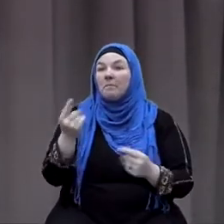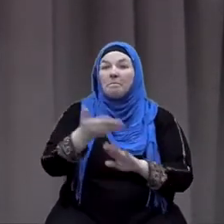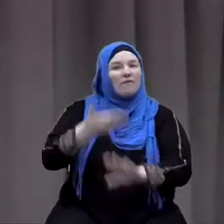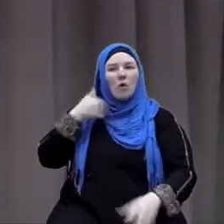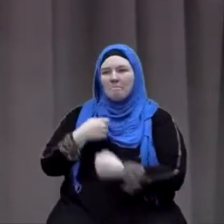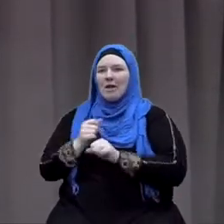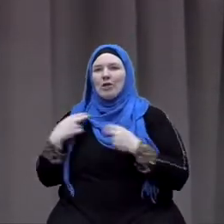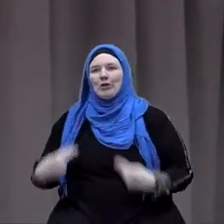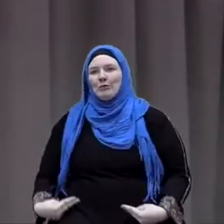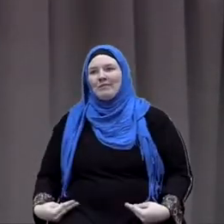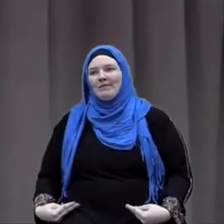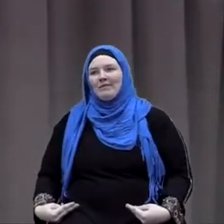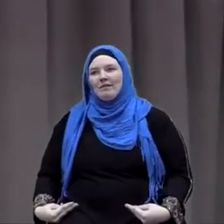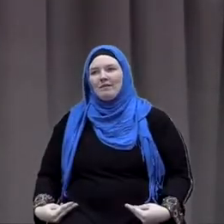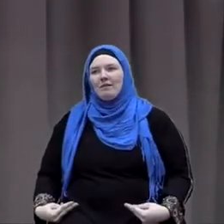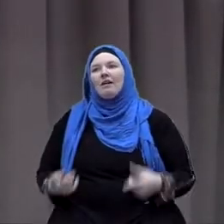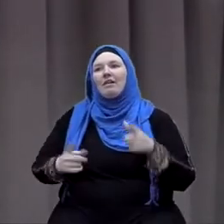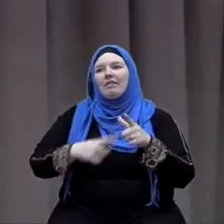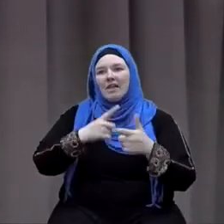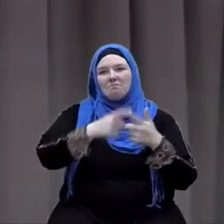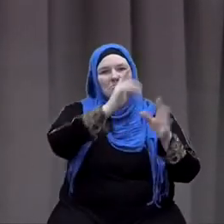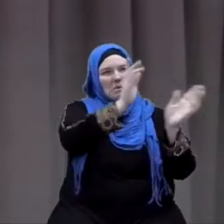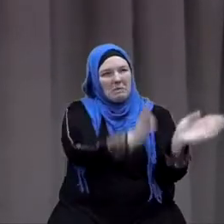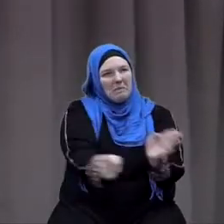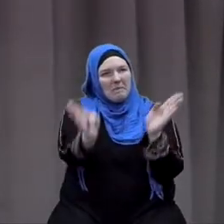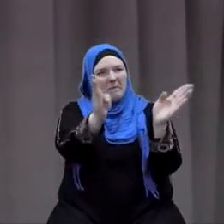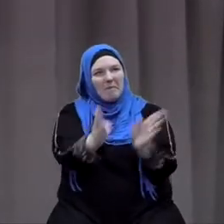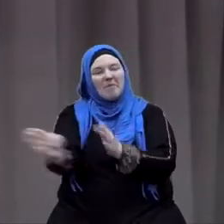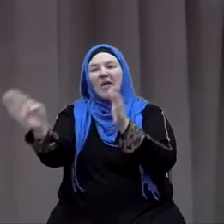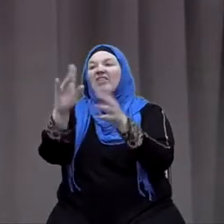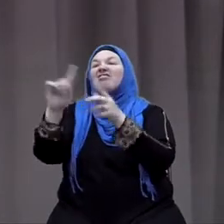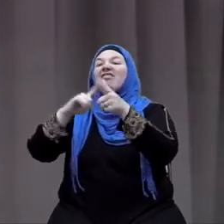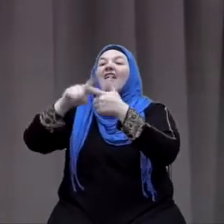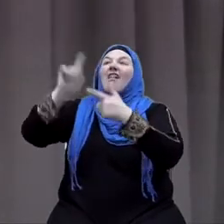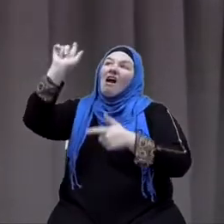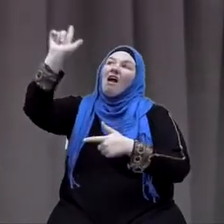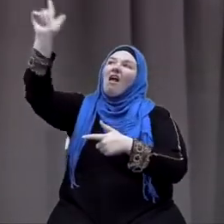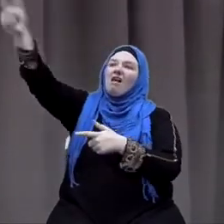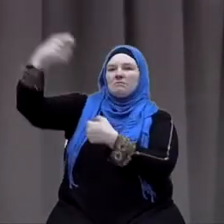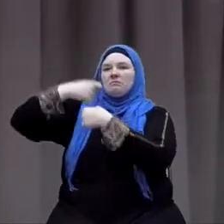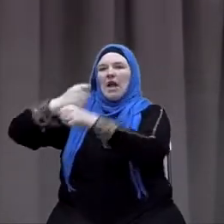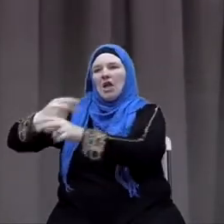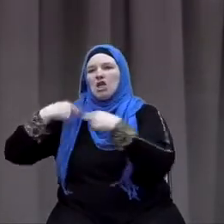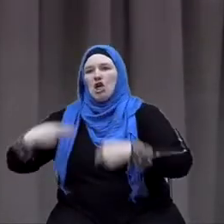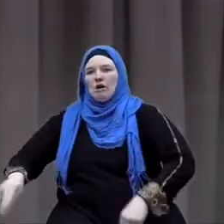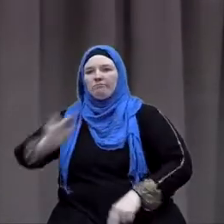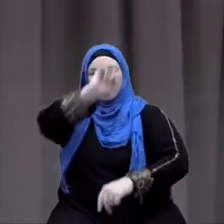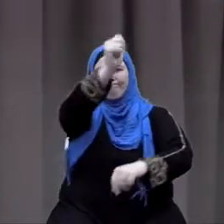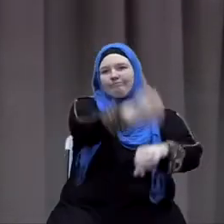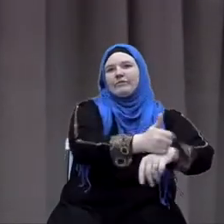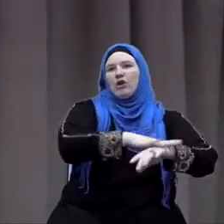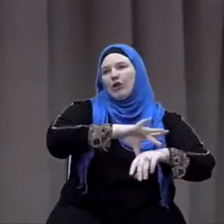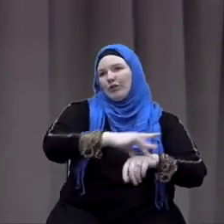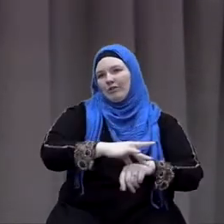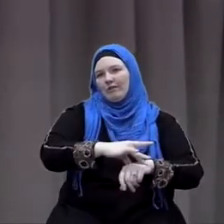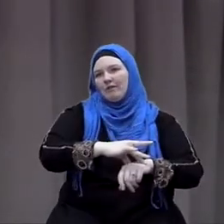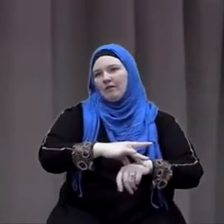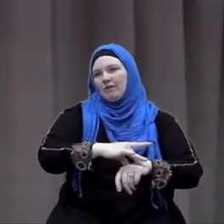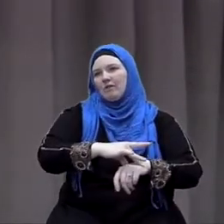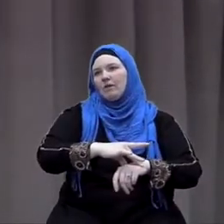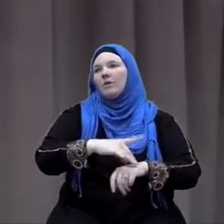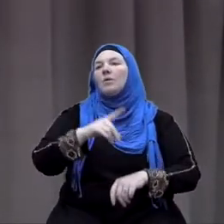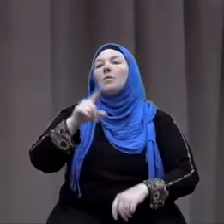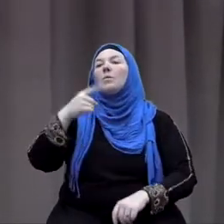existence. وَسَخَّرَ لَكُمْ مَا فِي السَّمَاوَاتِ وَمَا فِي الْأَرْضِ جَمِيعًا مِنْ. We need